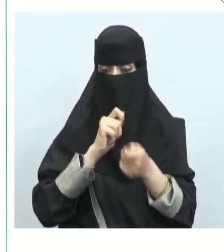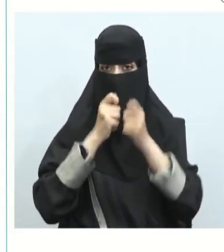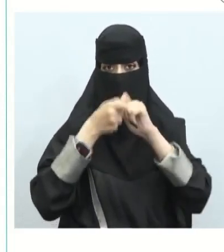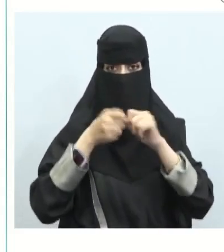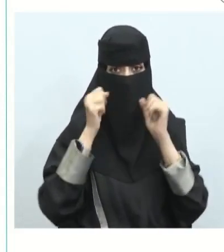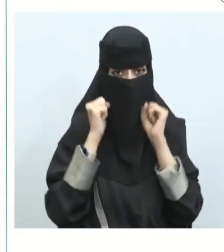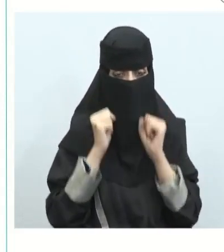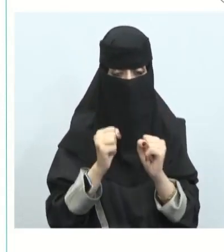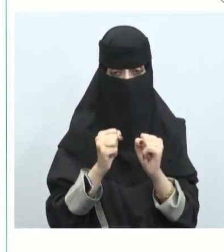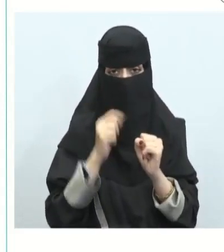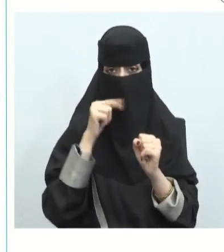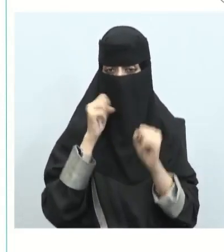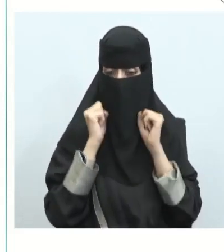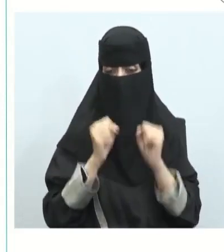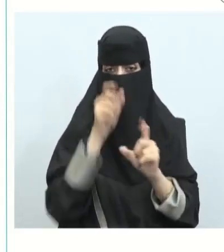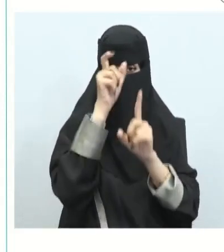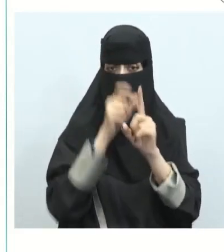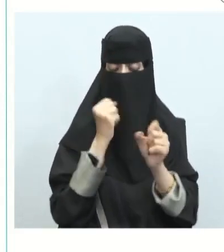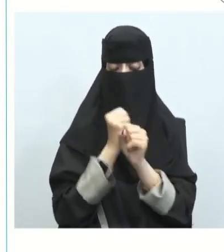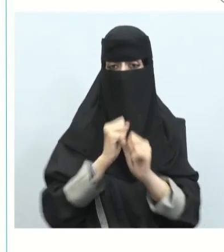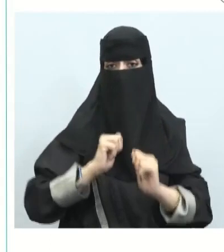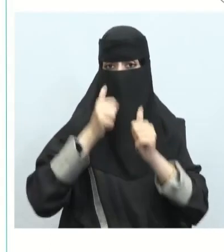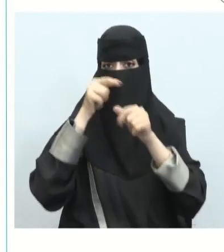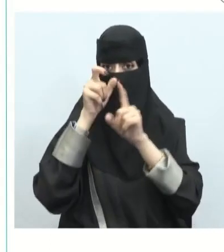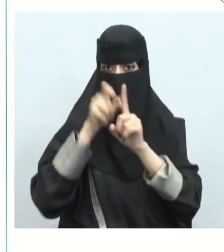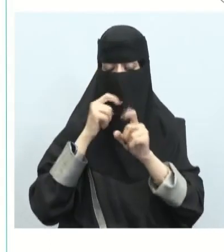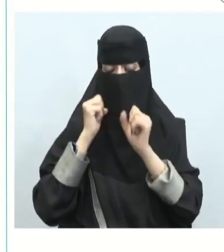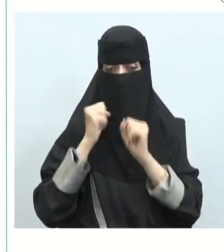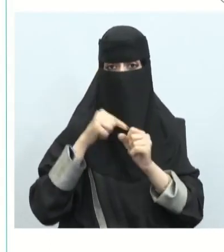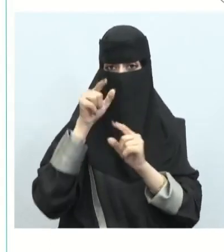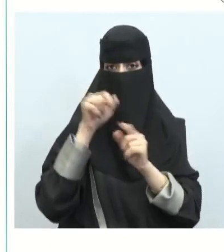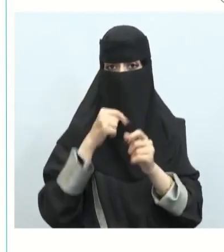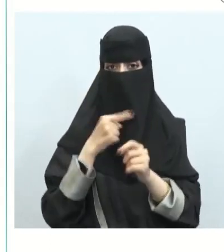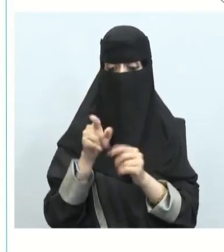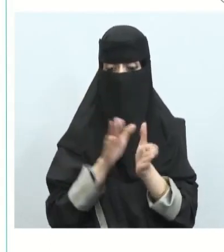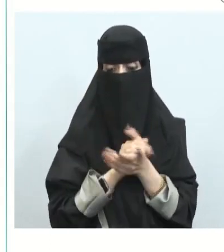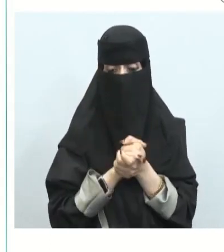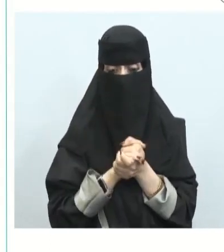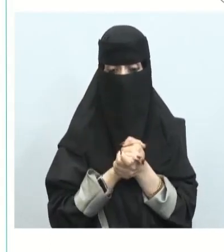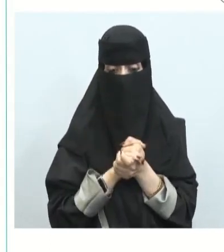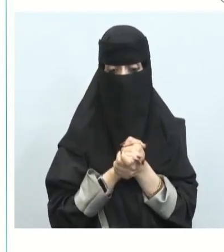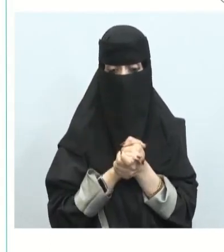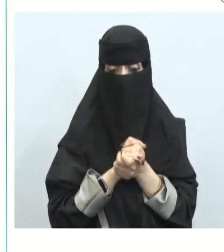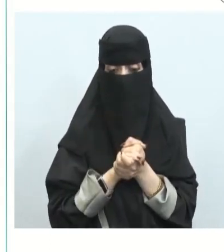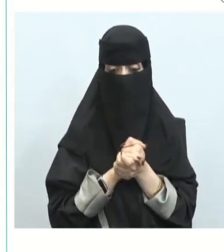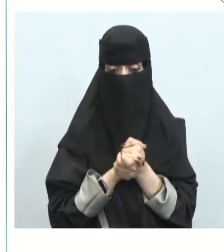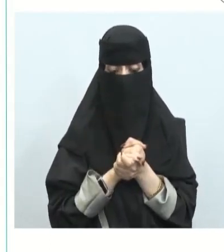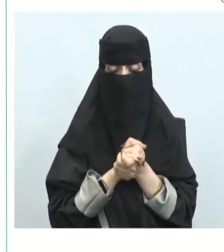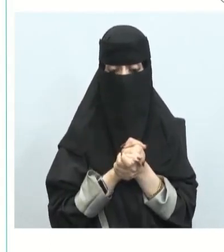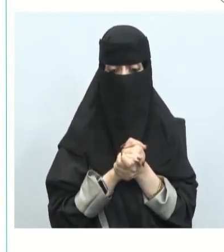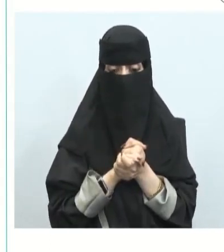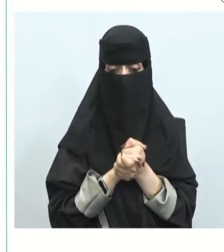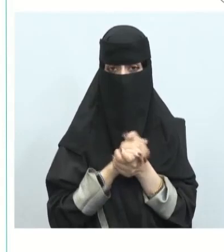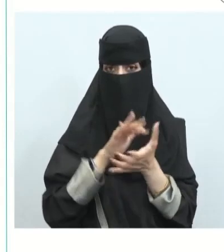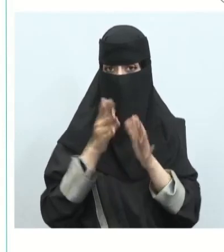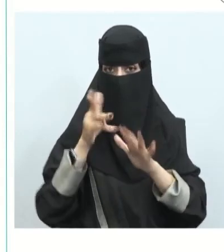صعب او يصعب تماما على الموظفين تنفيذه ويصعب على المديرين او الموظفين تقبل اذا هنالك بعض المنظمات